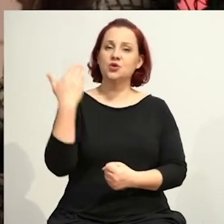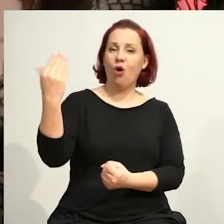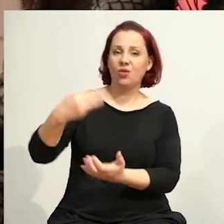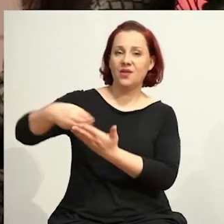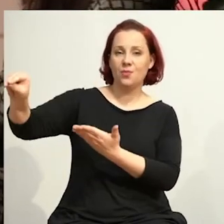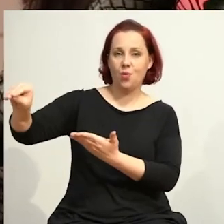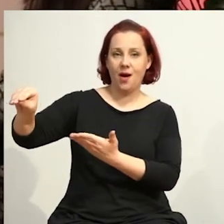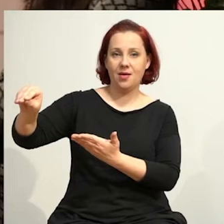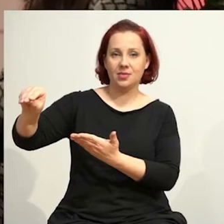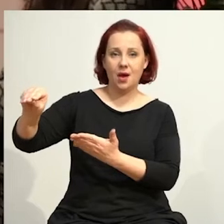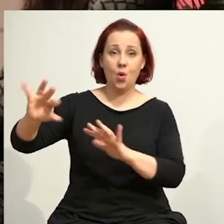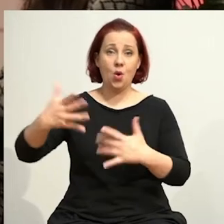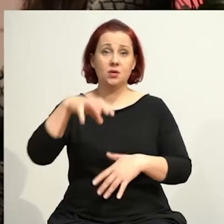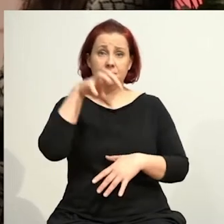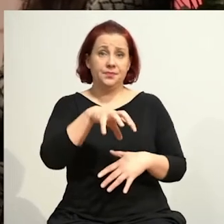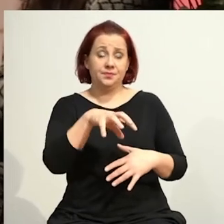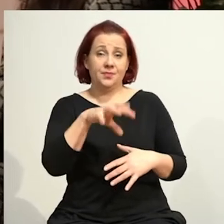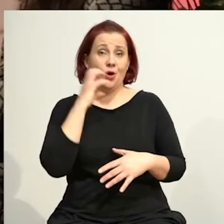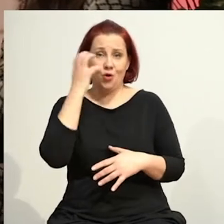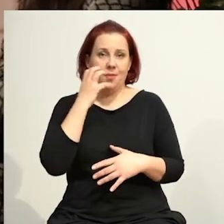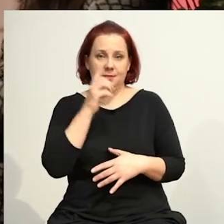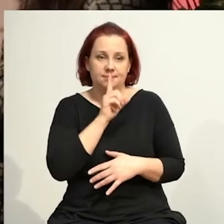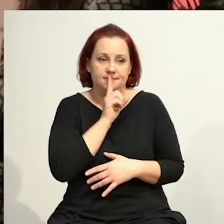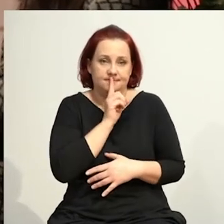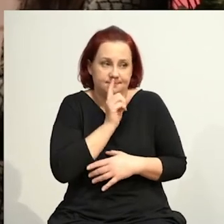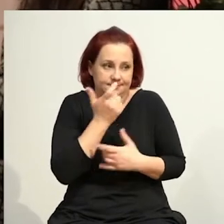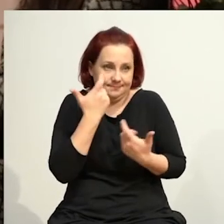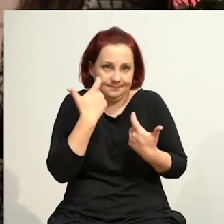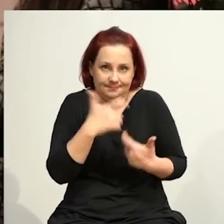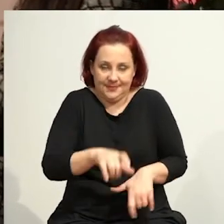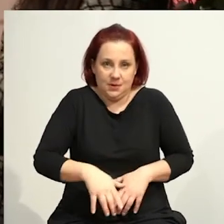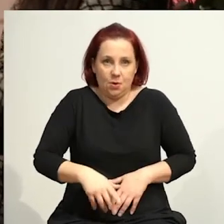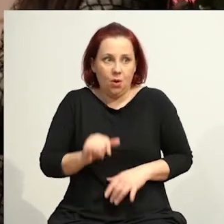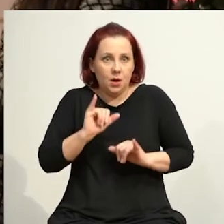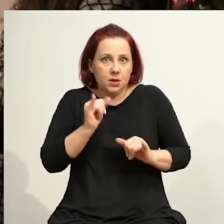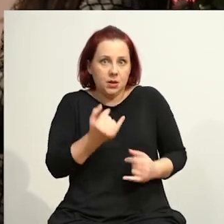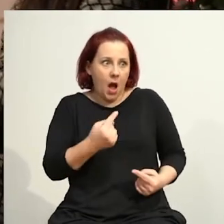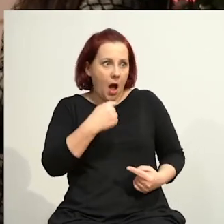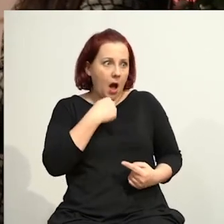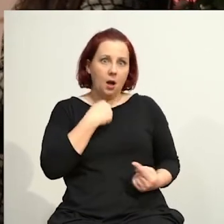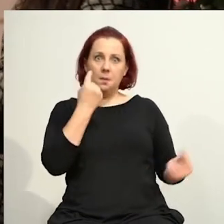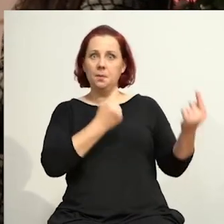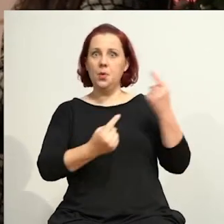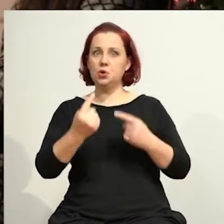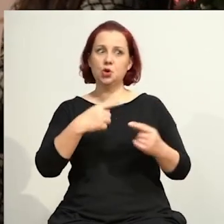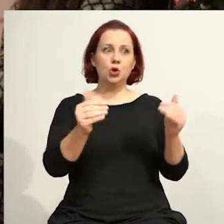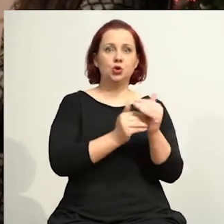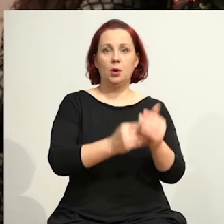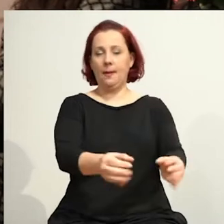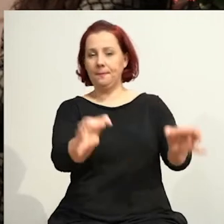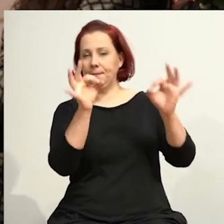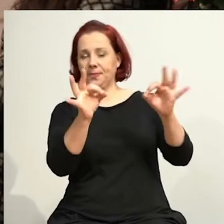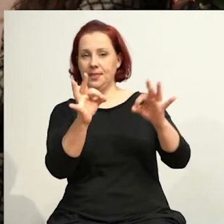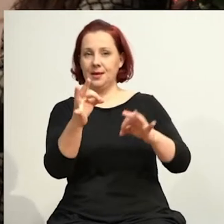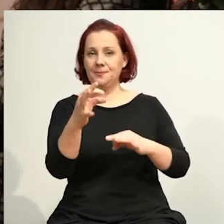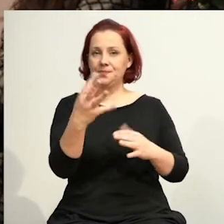prawda? Gdzie u romantyków nawet to się nie przewinęło, nie splugawiliby się myśleniem o tym, że trzeba godnie zarabiać i godnie